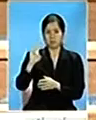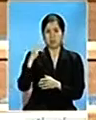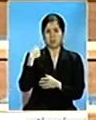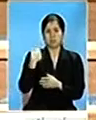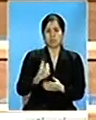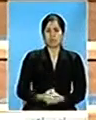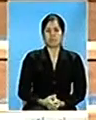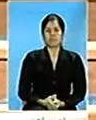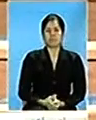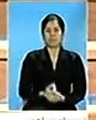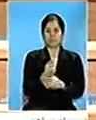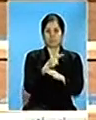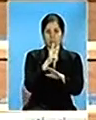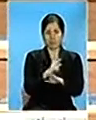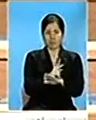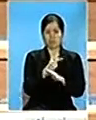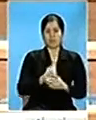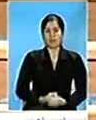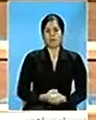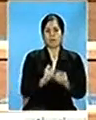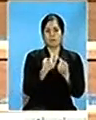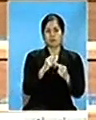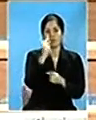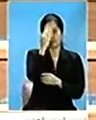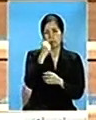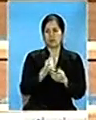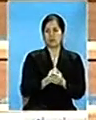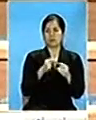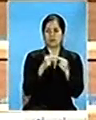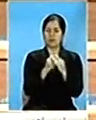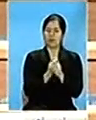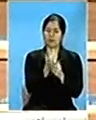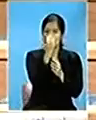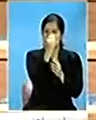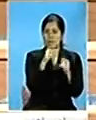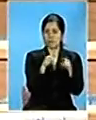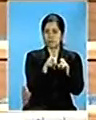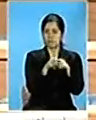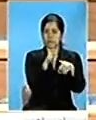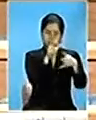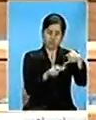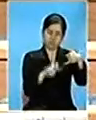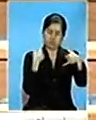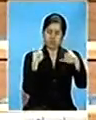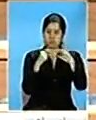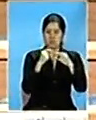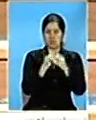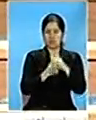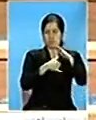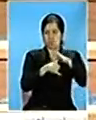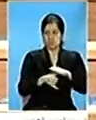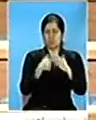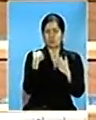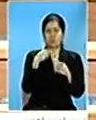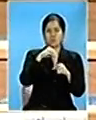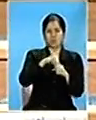ครับแต่ตัวของเขากลับถูกจำกัดสิทธิเสรีภาพ อยู่ในคุกอยู่อย่างทรม